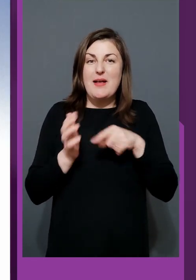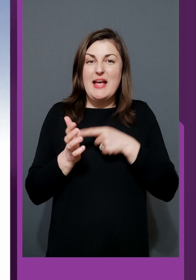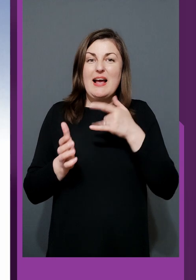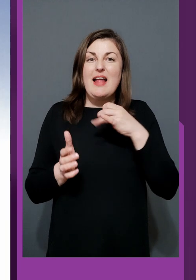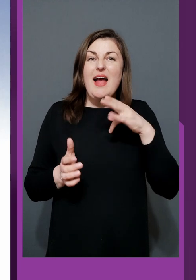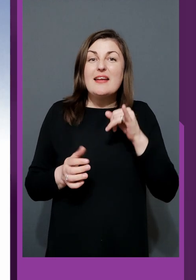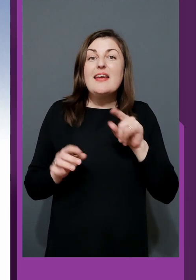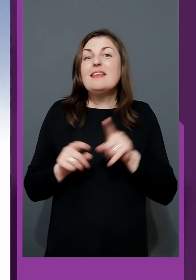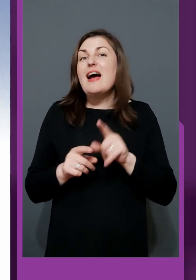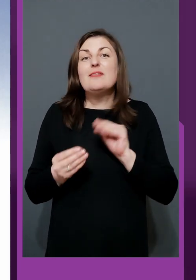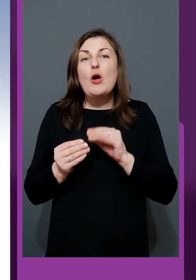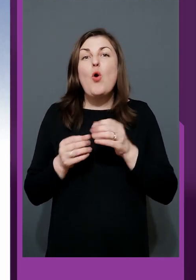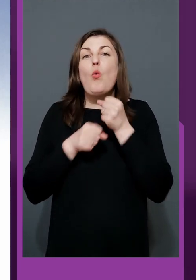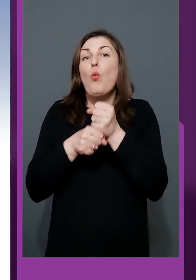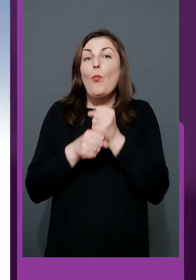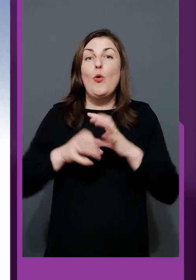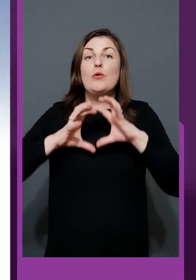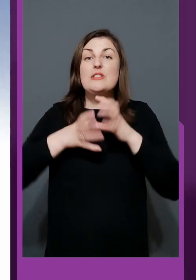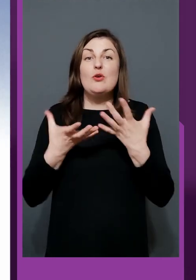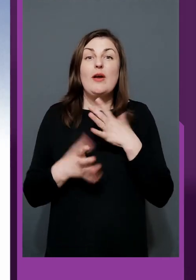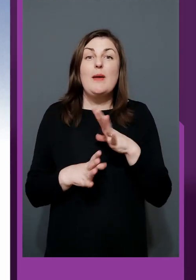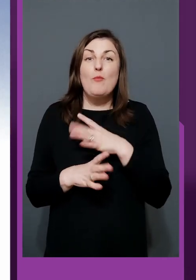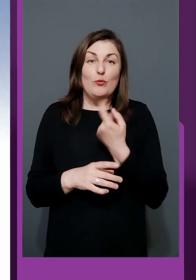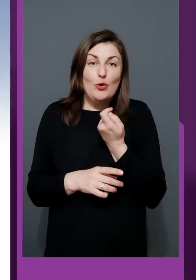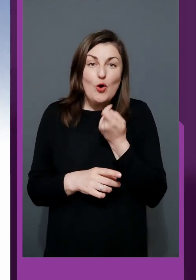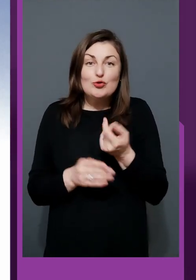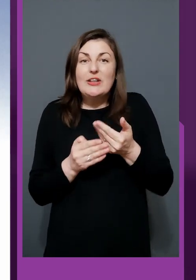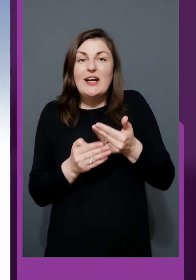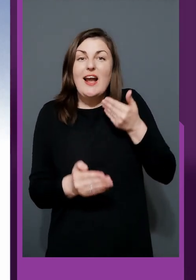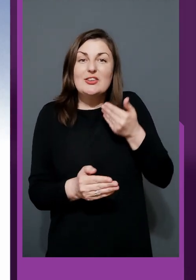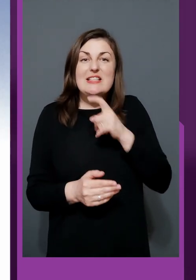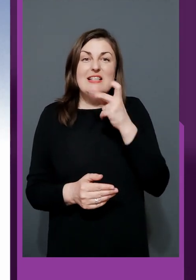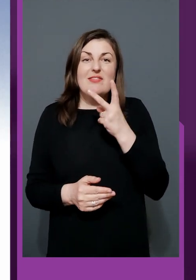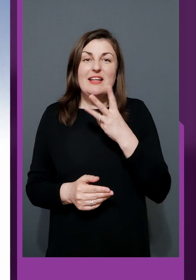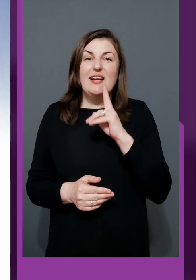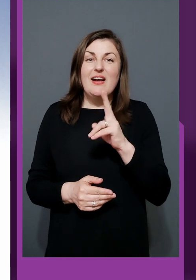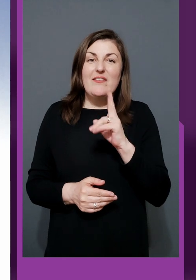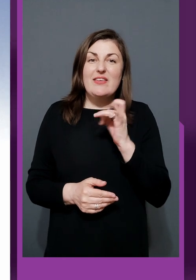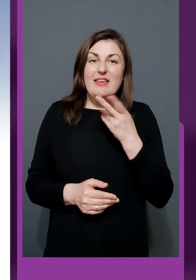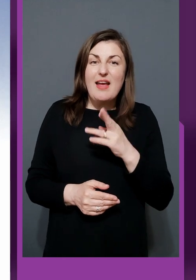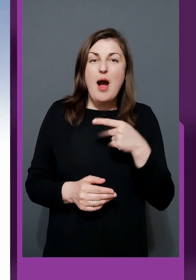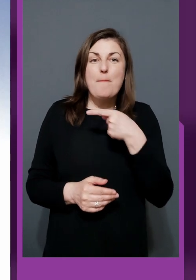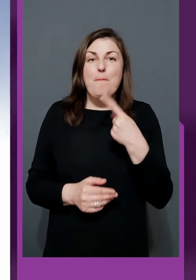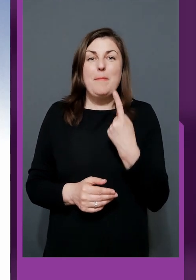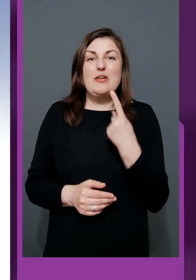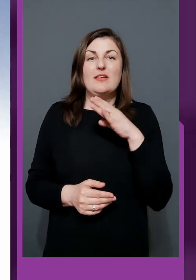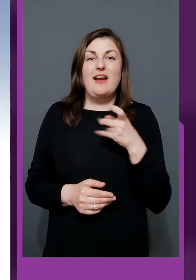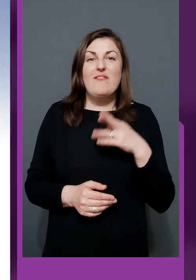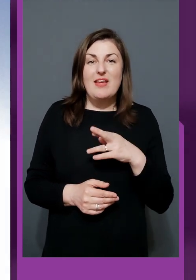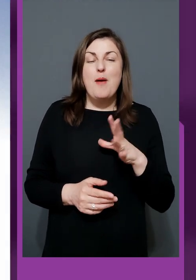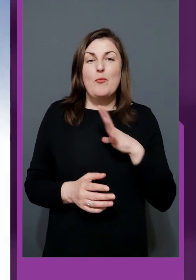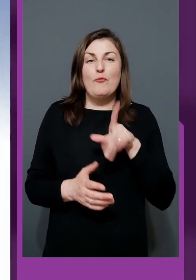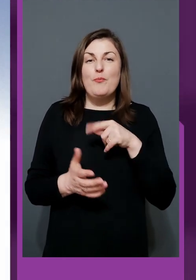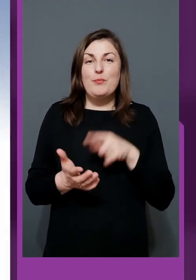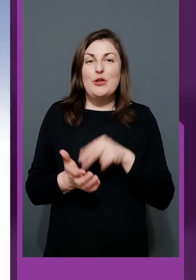гранаді але так само і Кубок світу який був трішечки раніше з 23 квітня по перше травня проходив